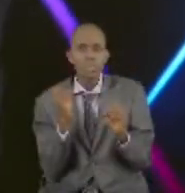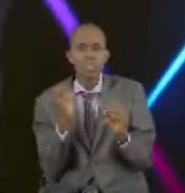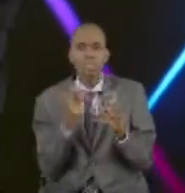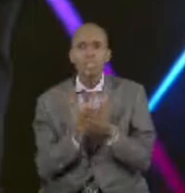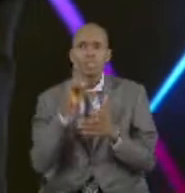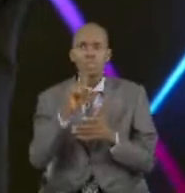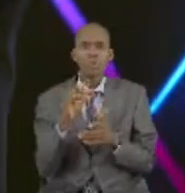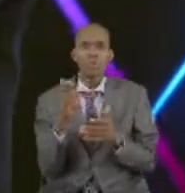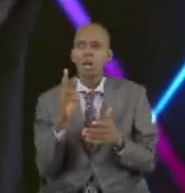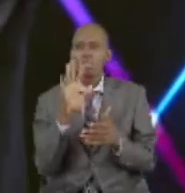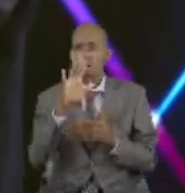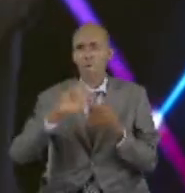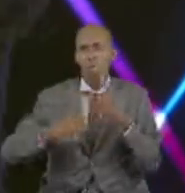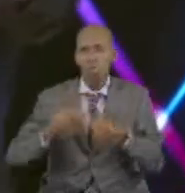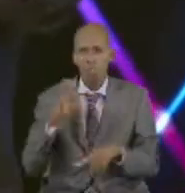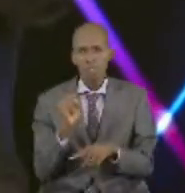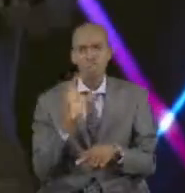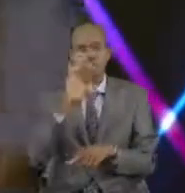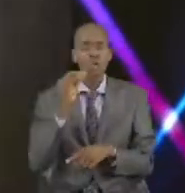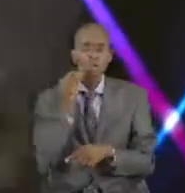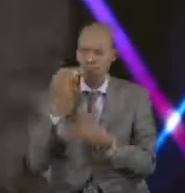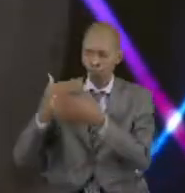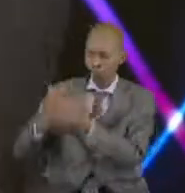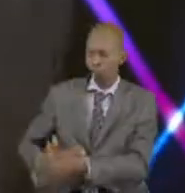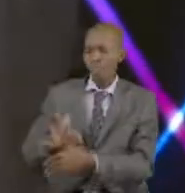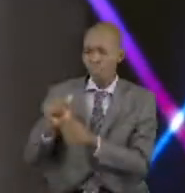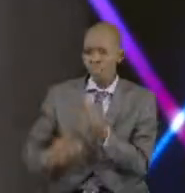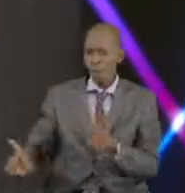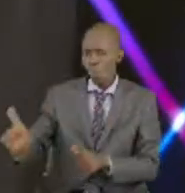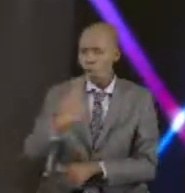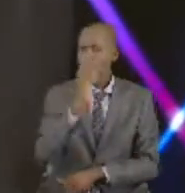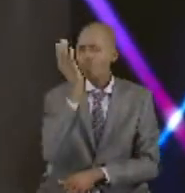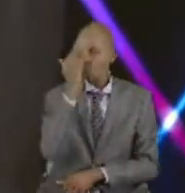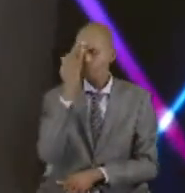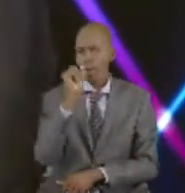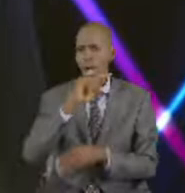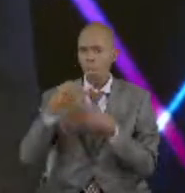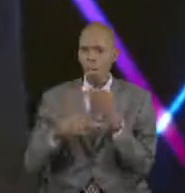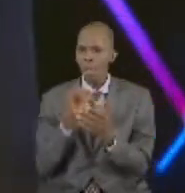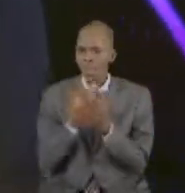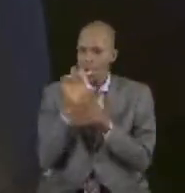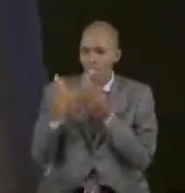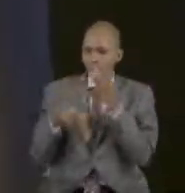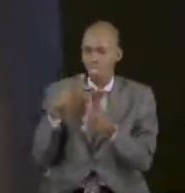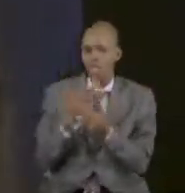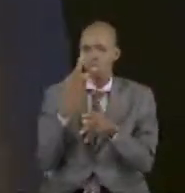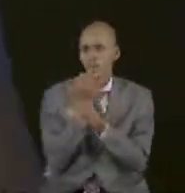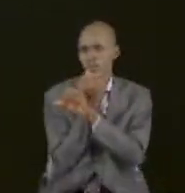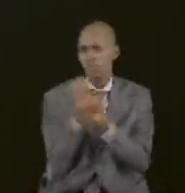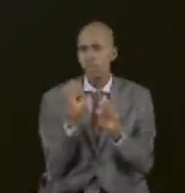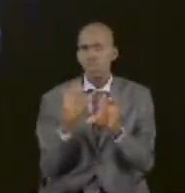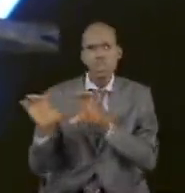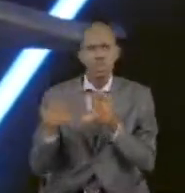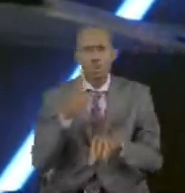dramatiques de cette cup vos amis vos voisins et affamés tout le monde a c'est que tout le monde a appris qu a été mise au courant